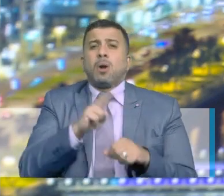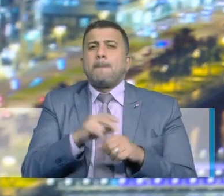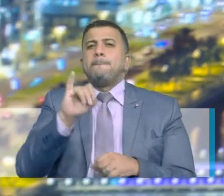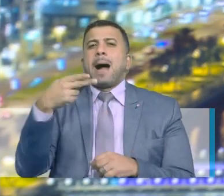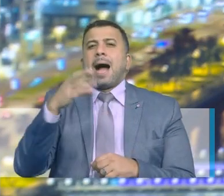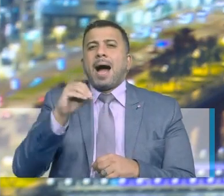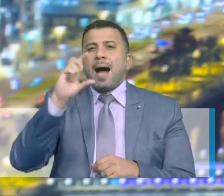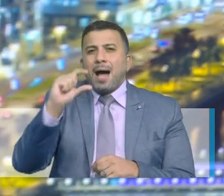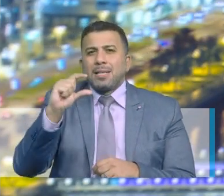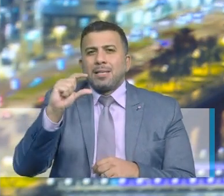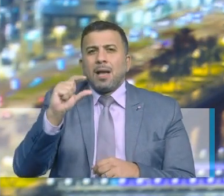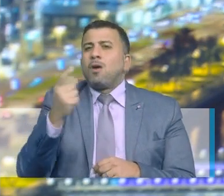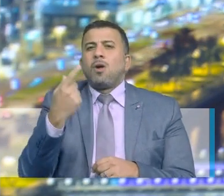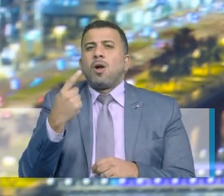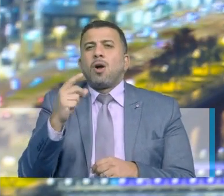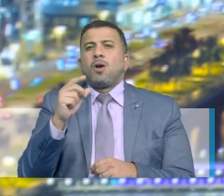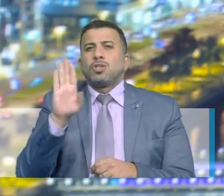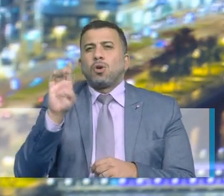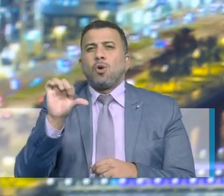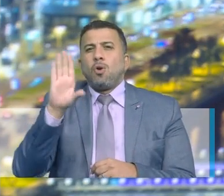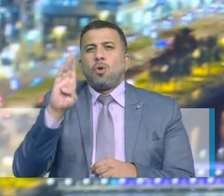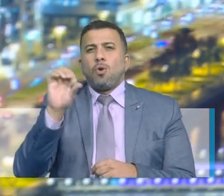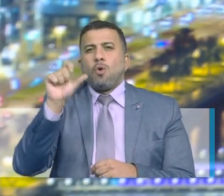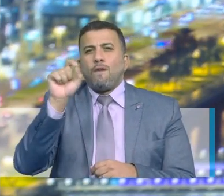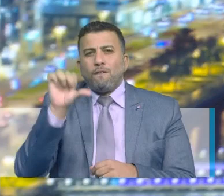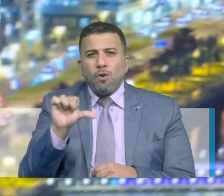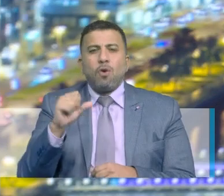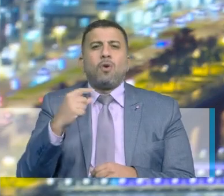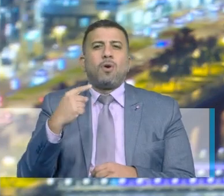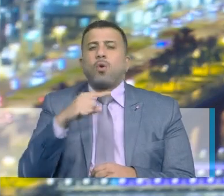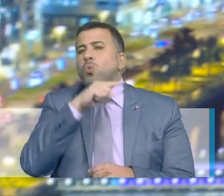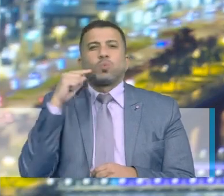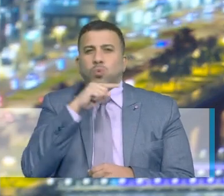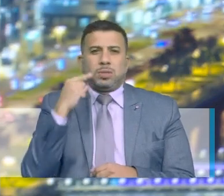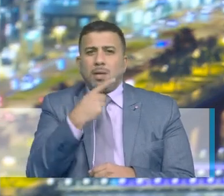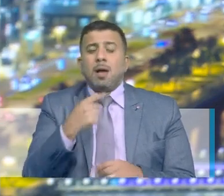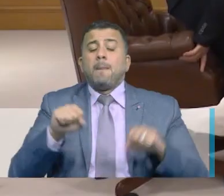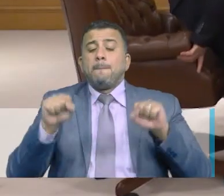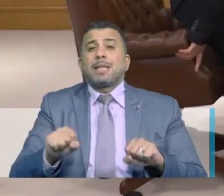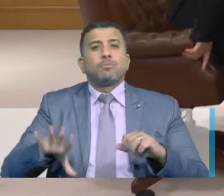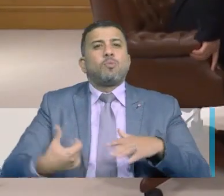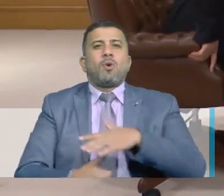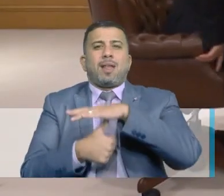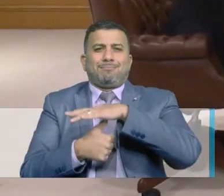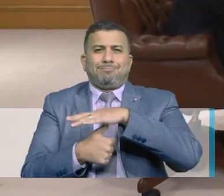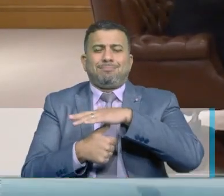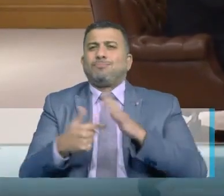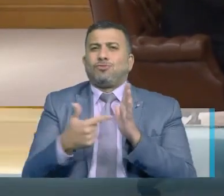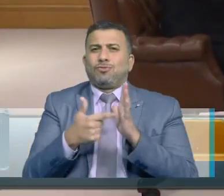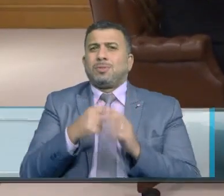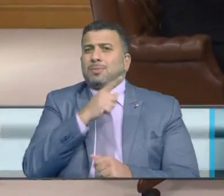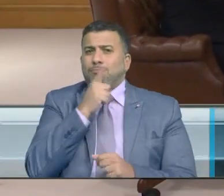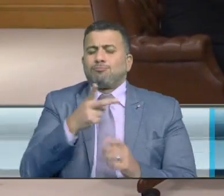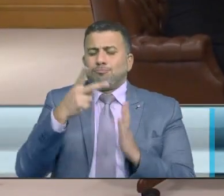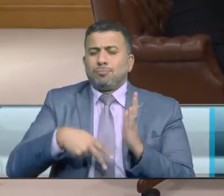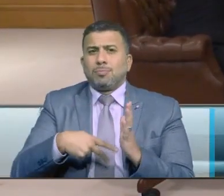ومعها ديسكو ليكوفو للعلوم والتكنولوجيا الروسيه وذلك في مكتبي بالجامعه وقع المذكره